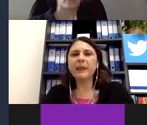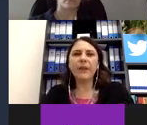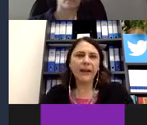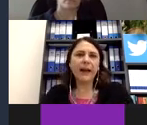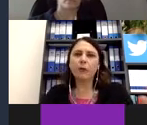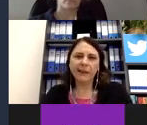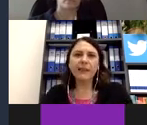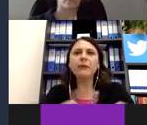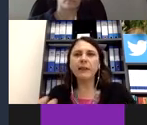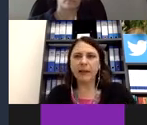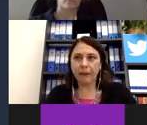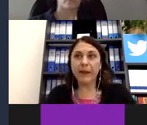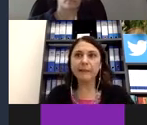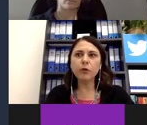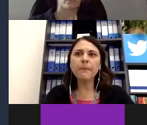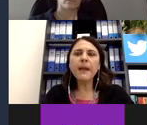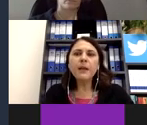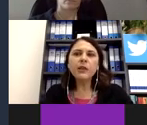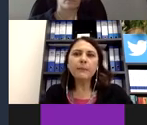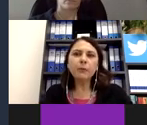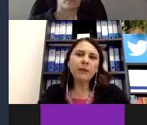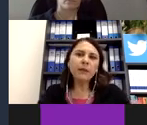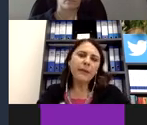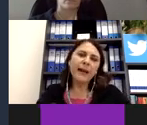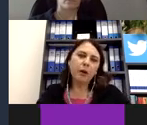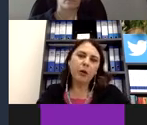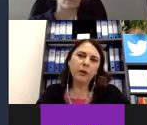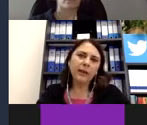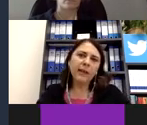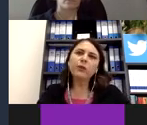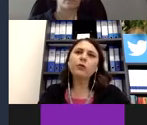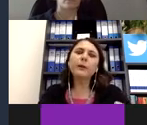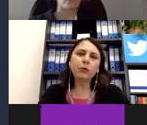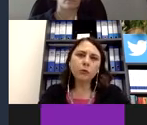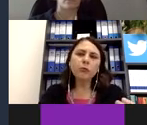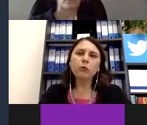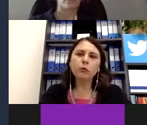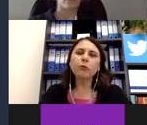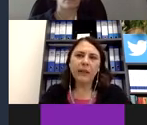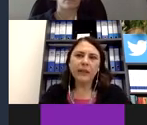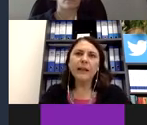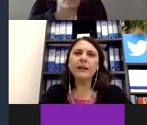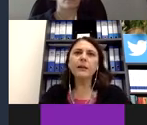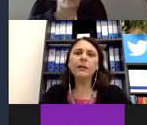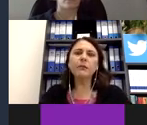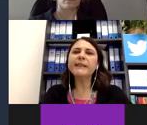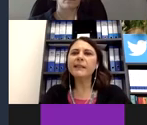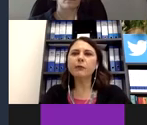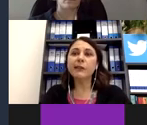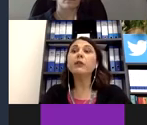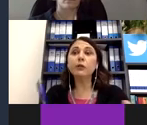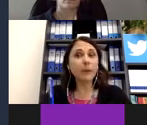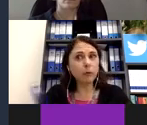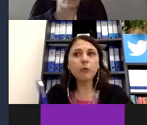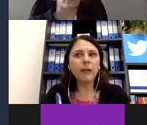rispettivi account sia Twitter che Facebook ci siamo tuttavia accorte che soprattutto su Twitter eh queste